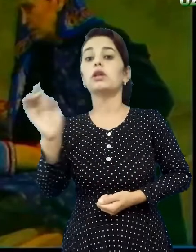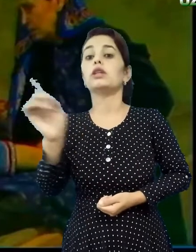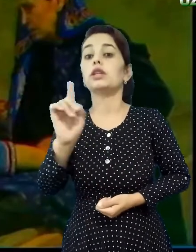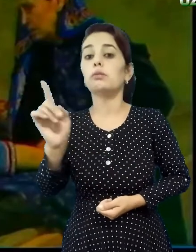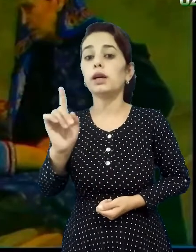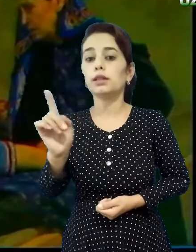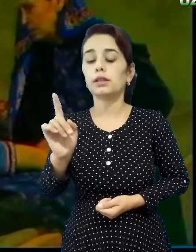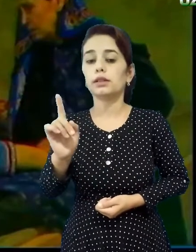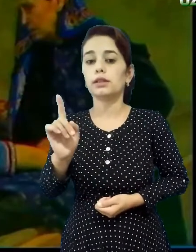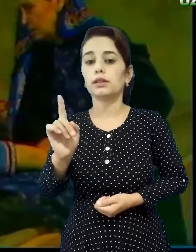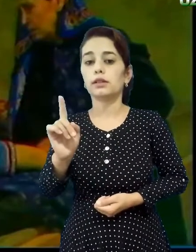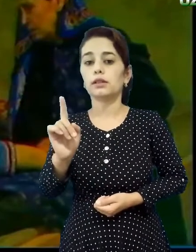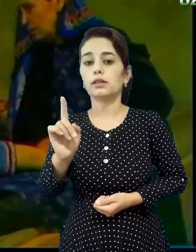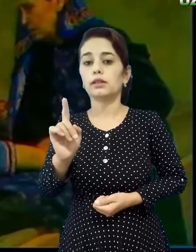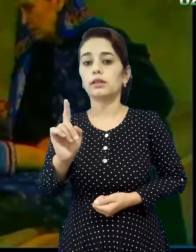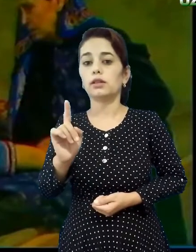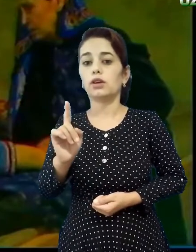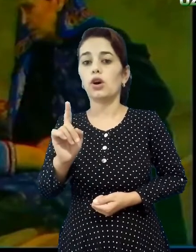Oyim nimani?